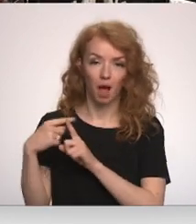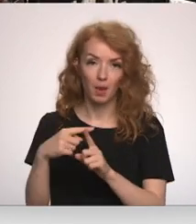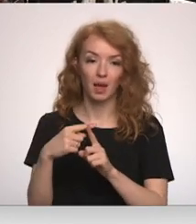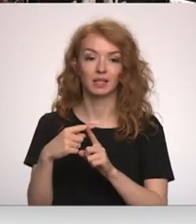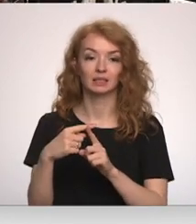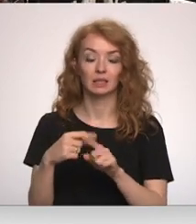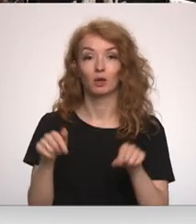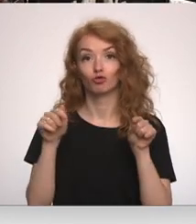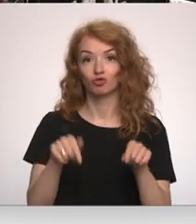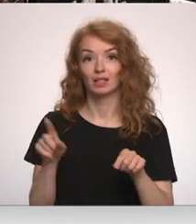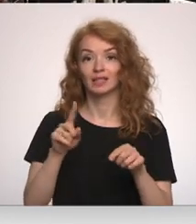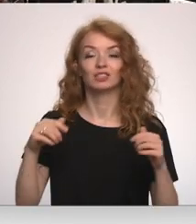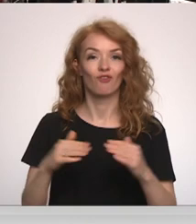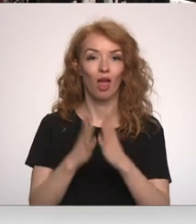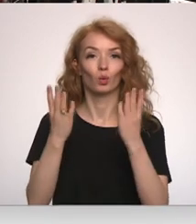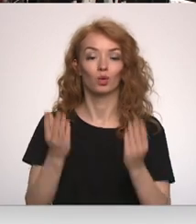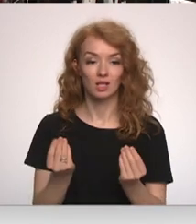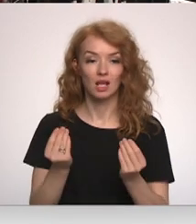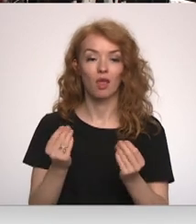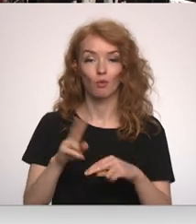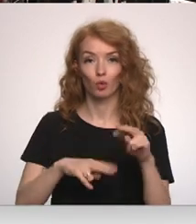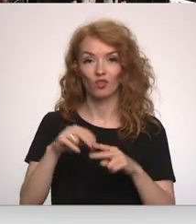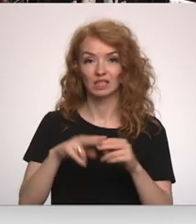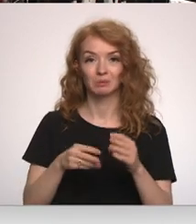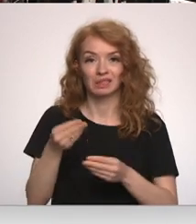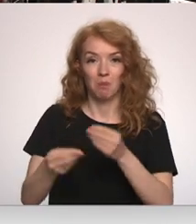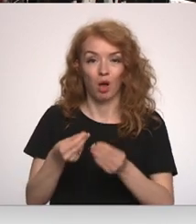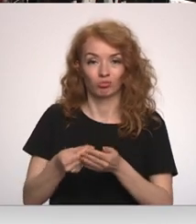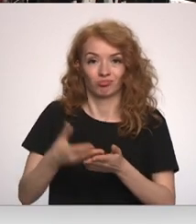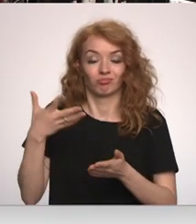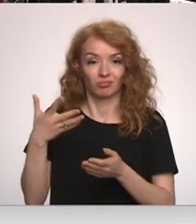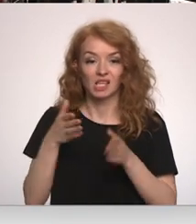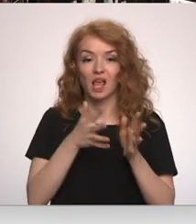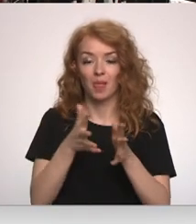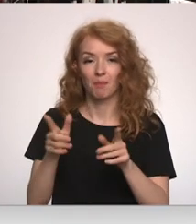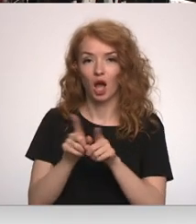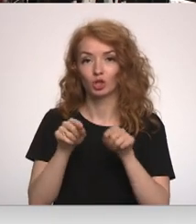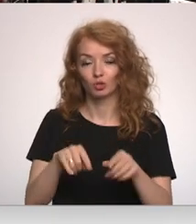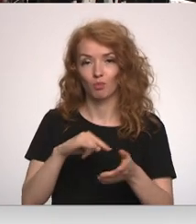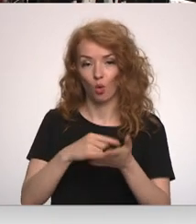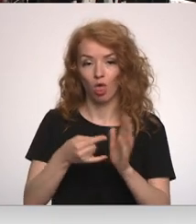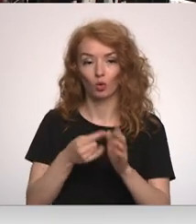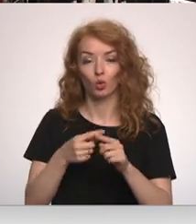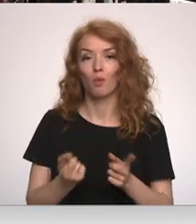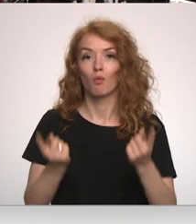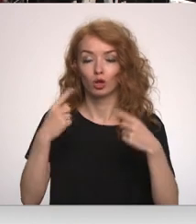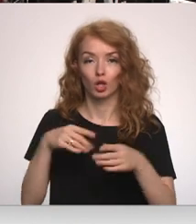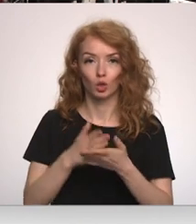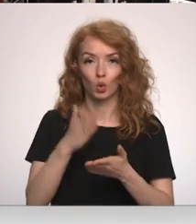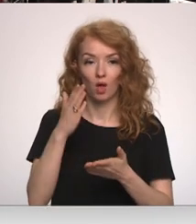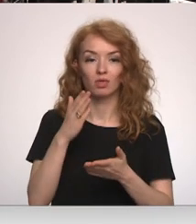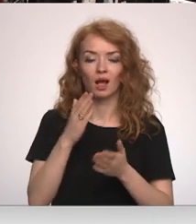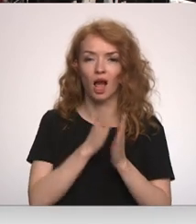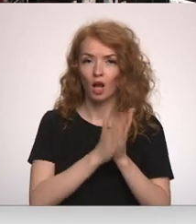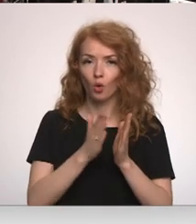vienības. Lai gan šī ir svētku diena, būvniecības izmaksu pieaugums ietekmējis arī šo projektu un pašlaik notiek